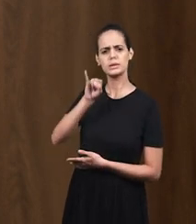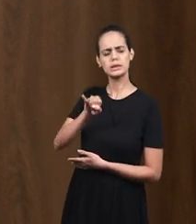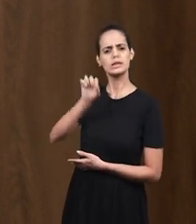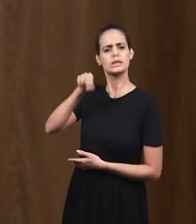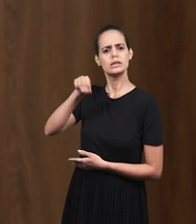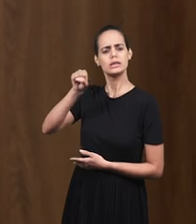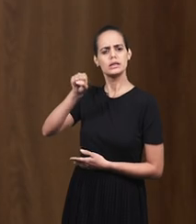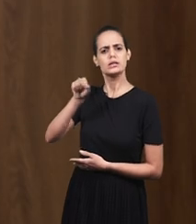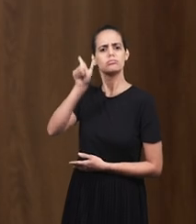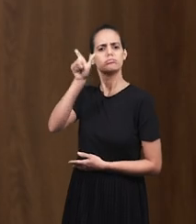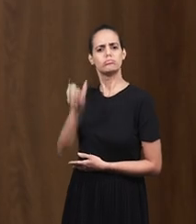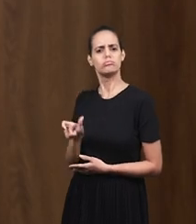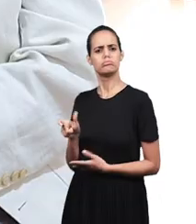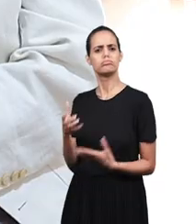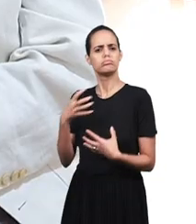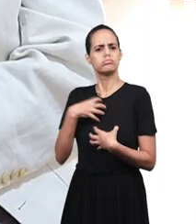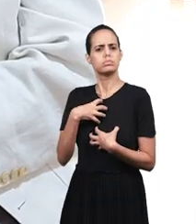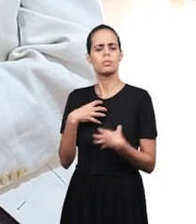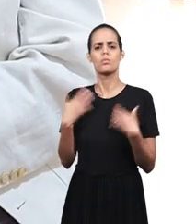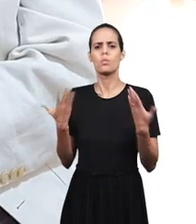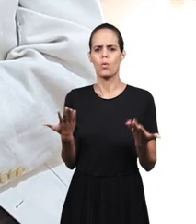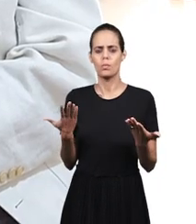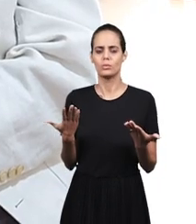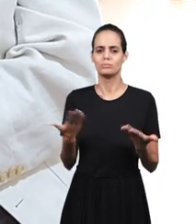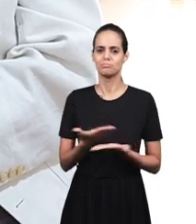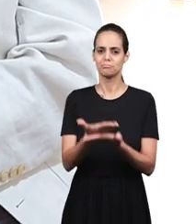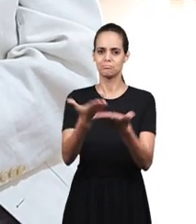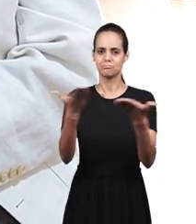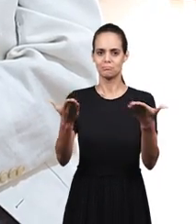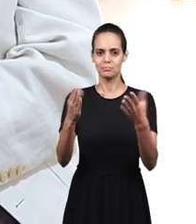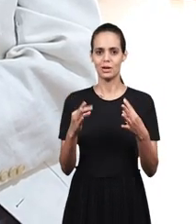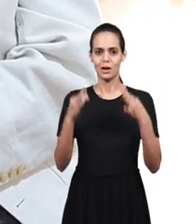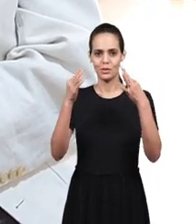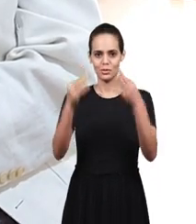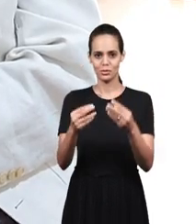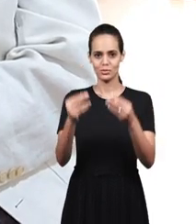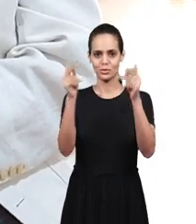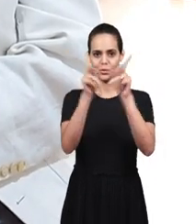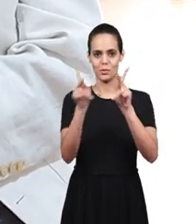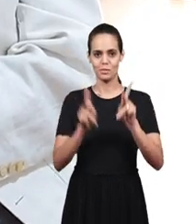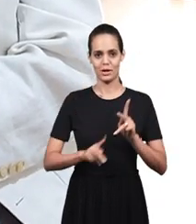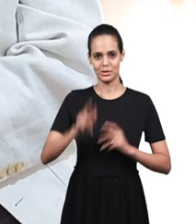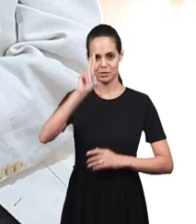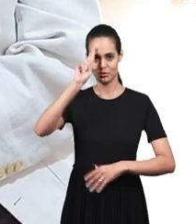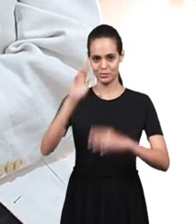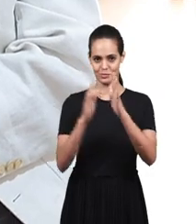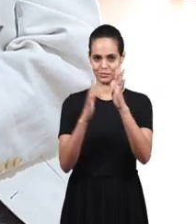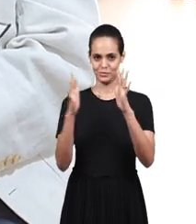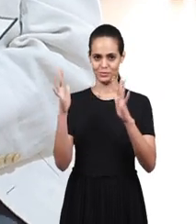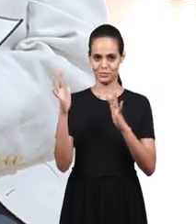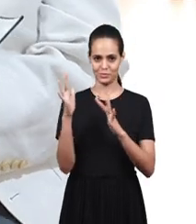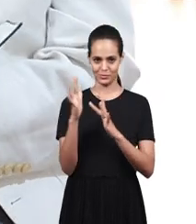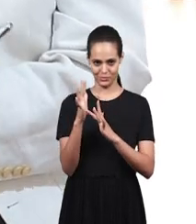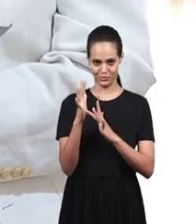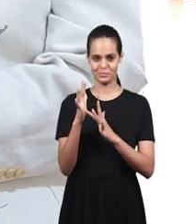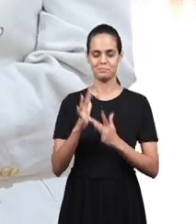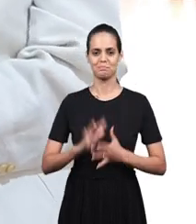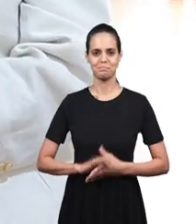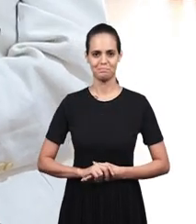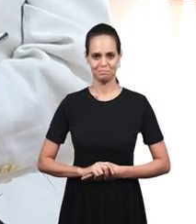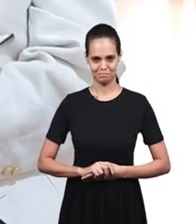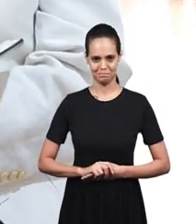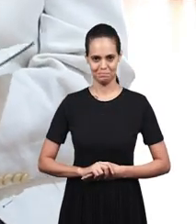oui, de quelle manière? Je salue à tous dans la paix du Seigneur. En répondant à l'invitation